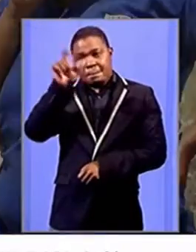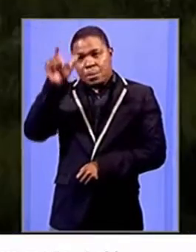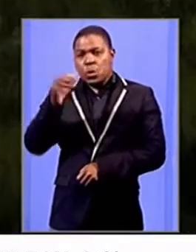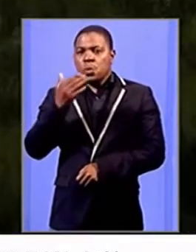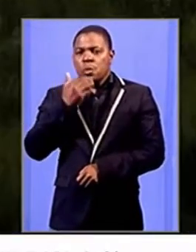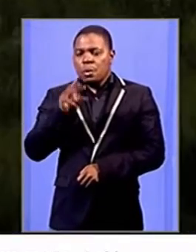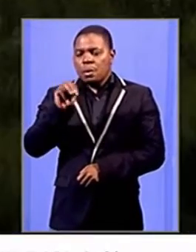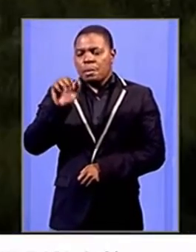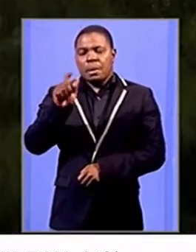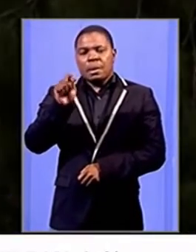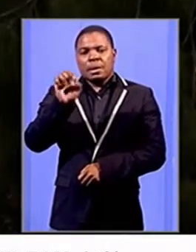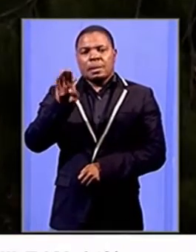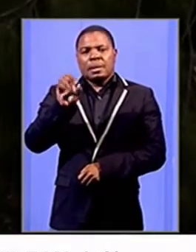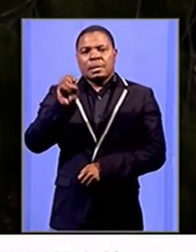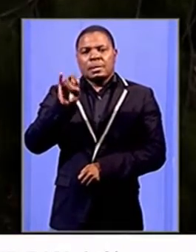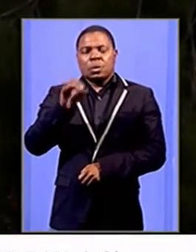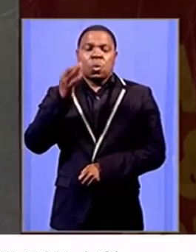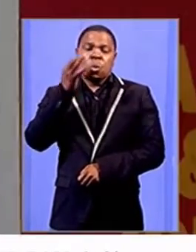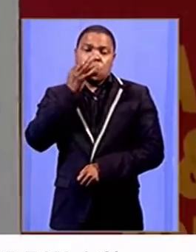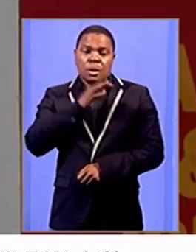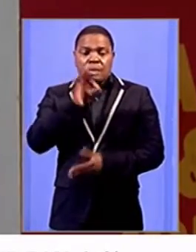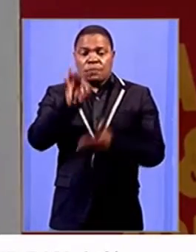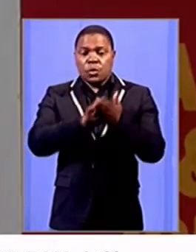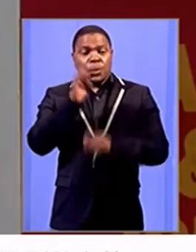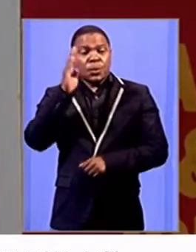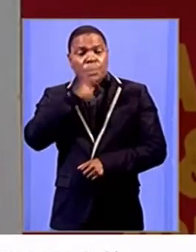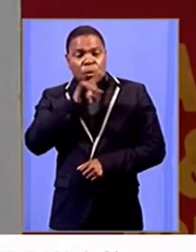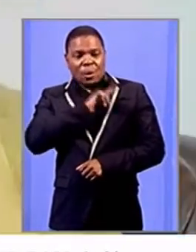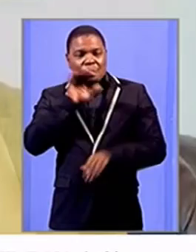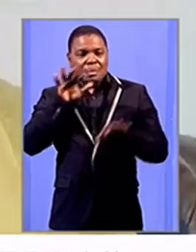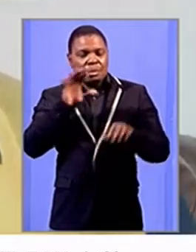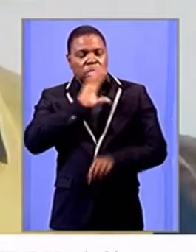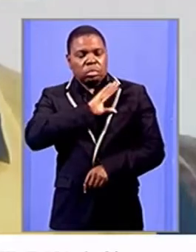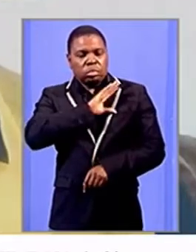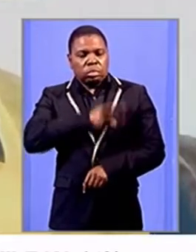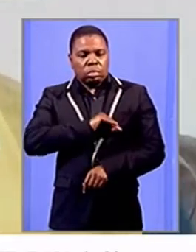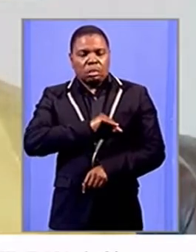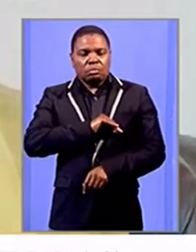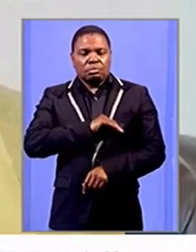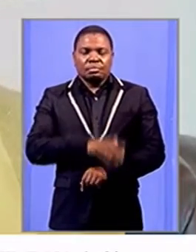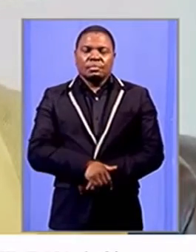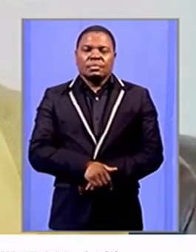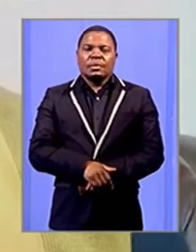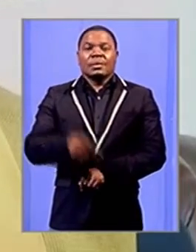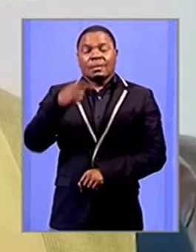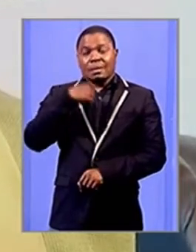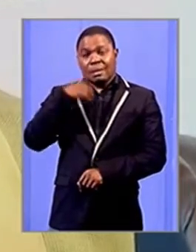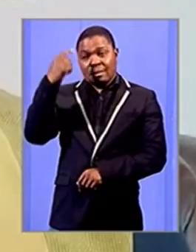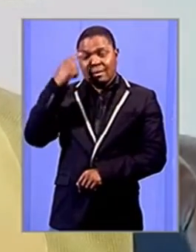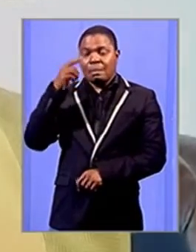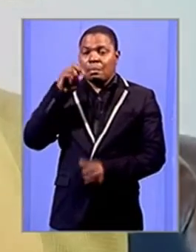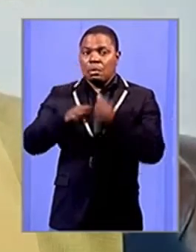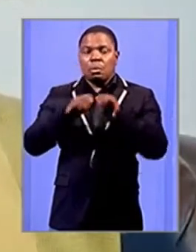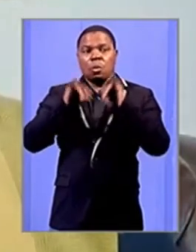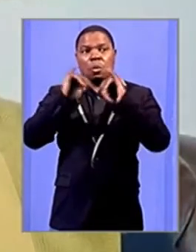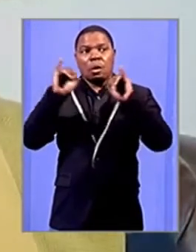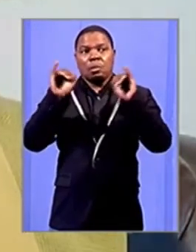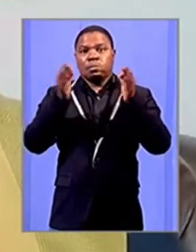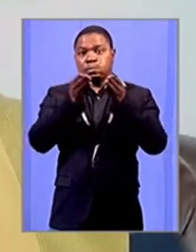Sethugelo Matebesi o re sena se bakwa ke ho lahlehelwa ke tshepo. Bothata bo ke nahana hore bo hlaetswe ka mahetla